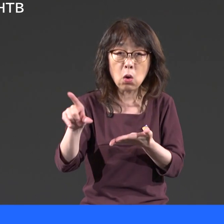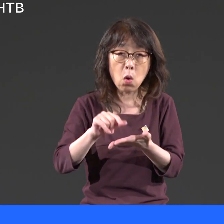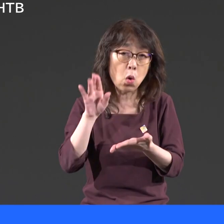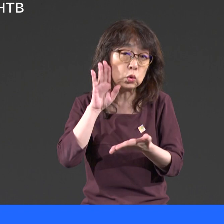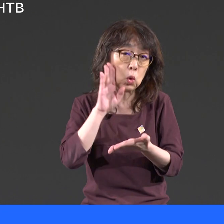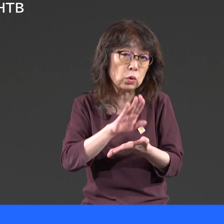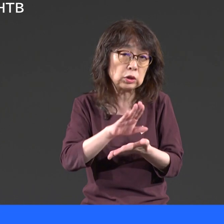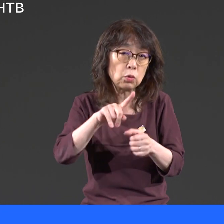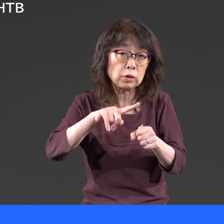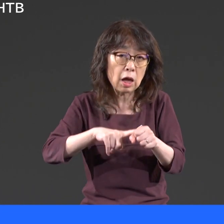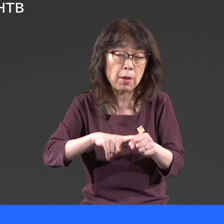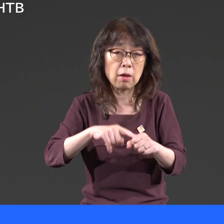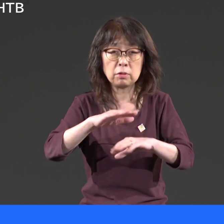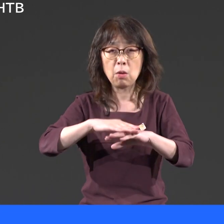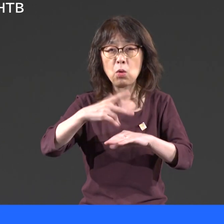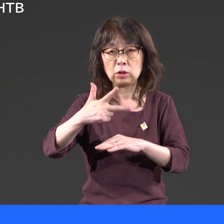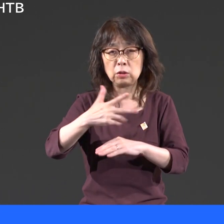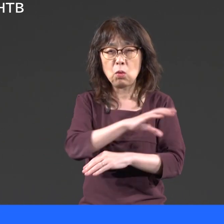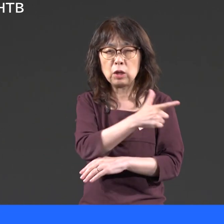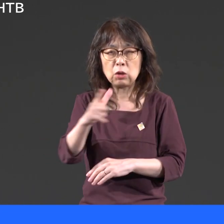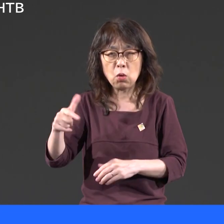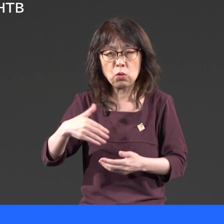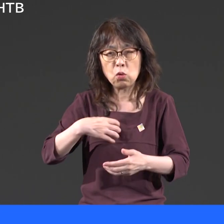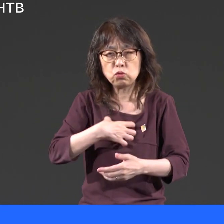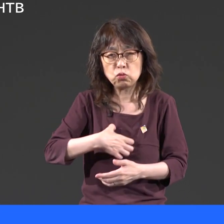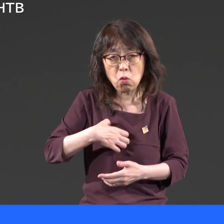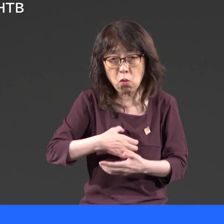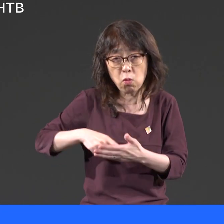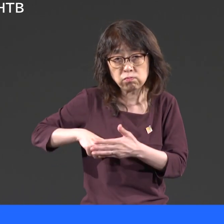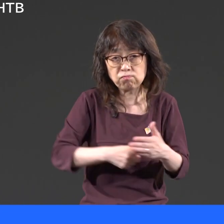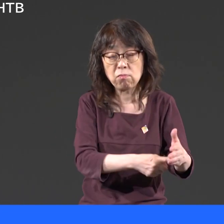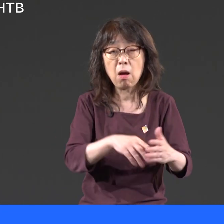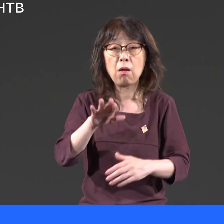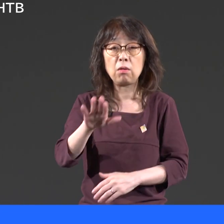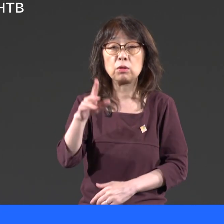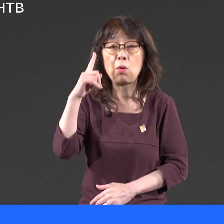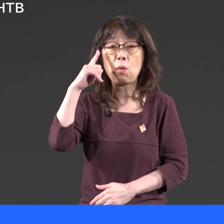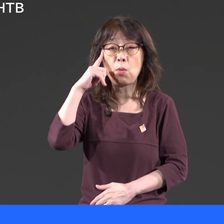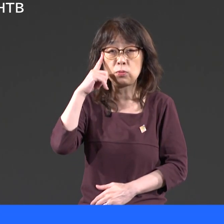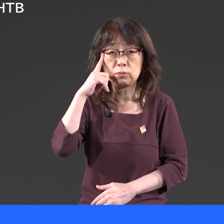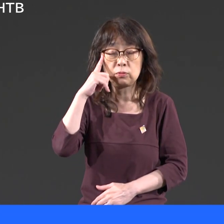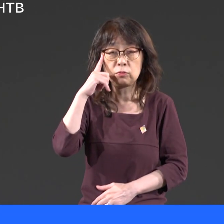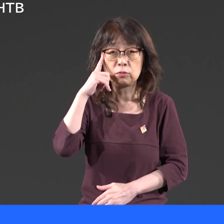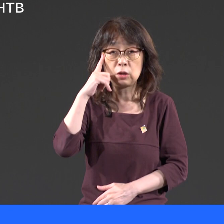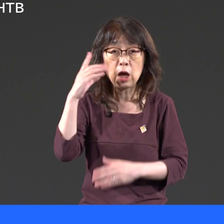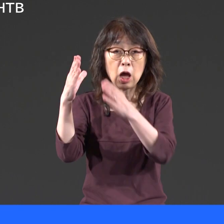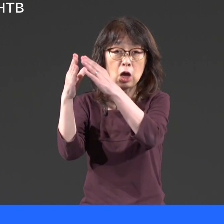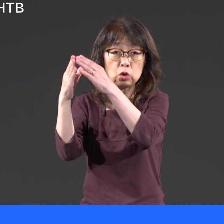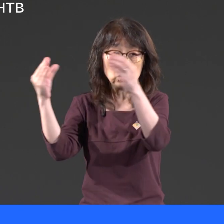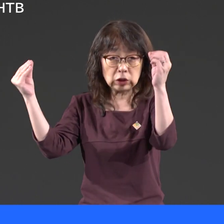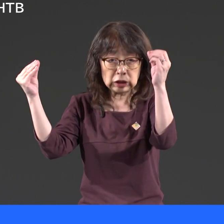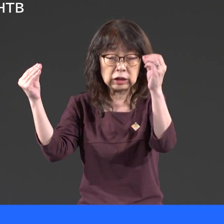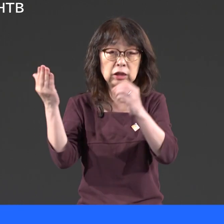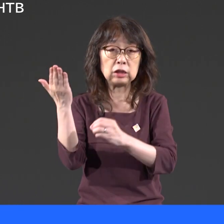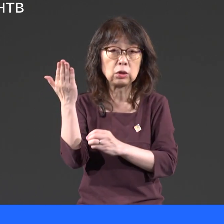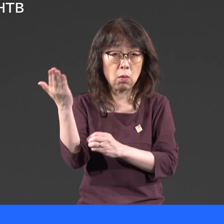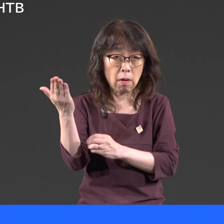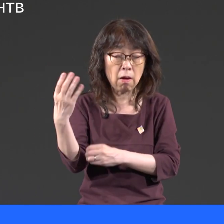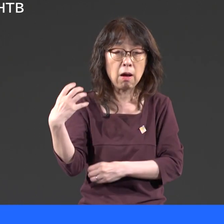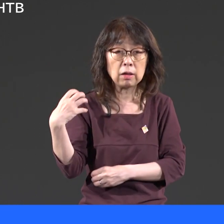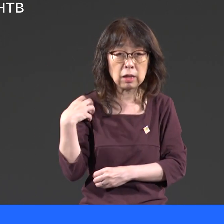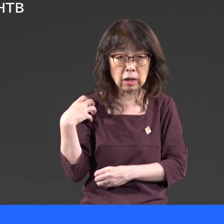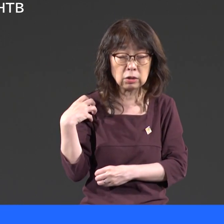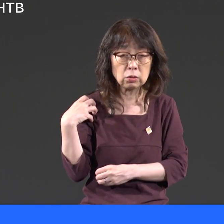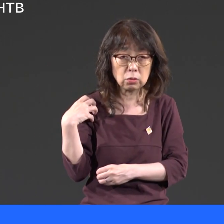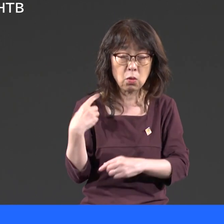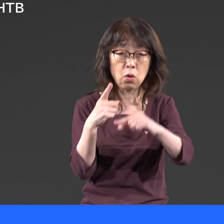札幌さんとしてもいろいろ苦労されたとは思うんですけれども、そういった中で、国ですとか、その担当している地方官